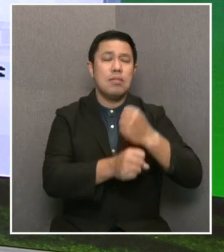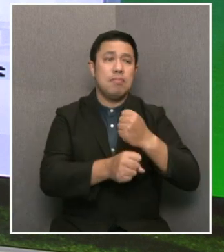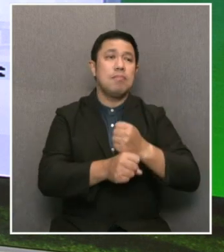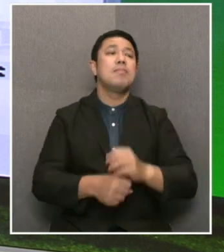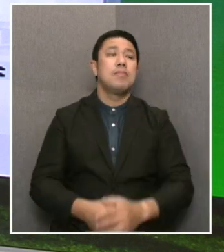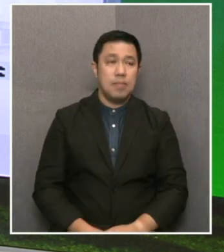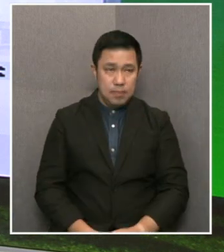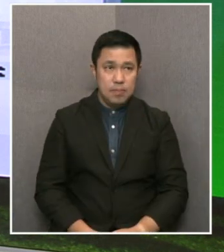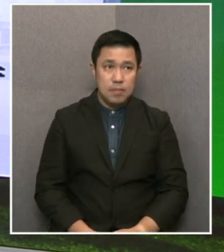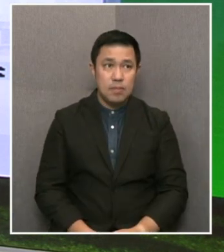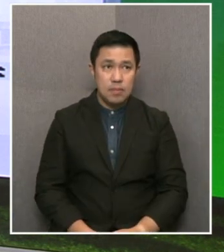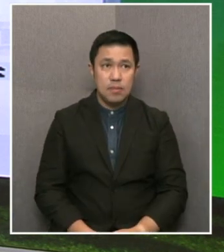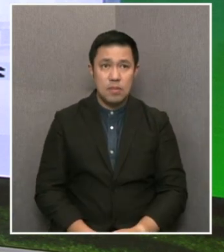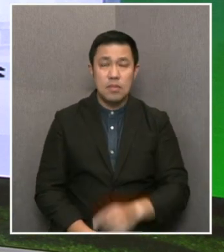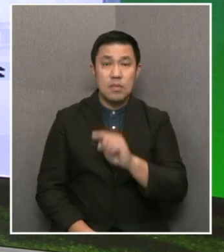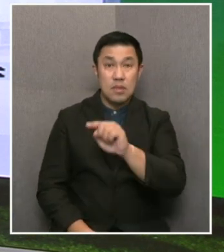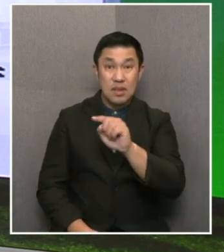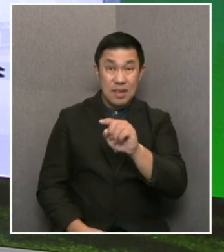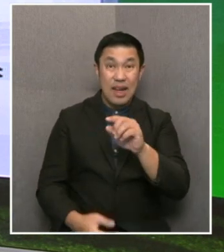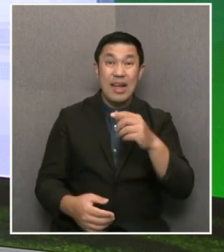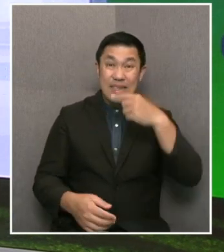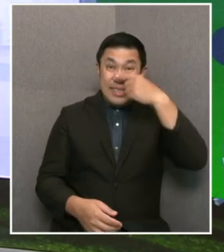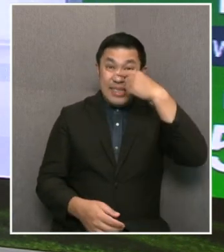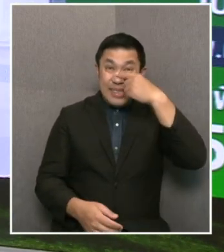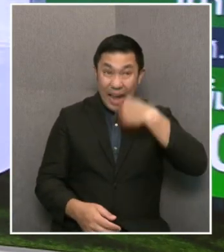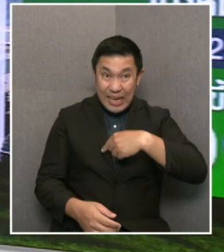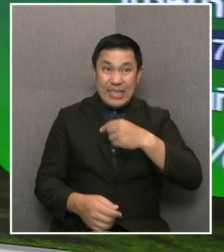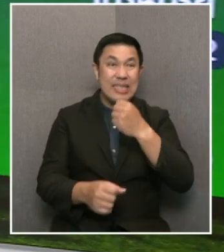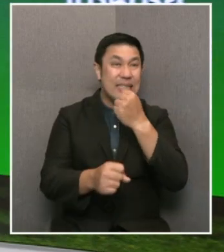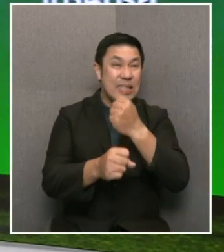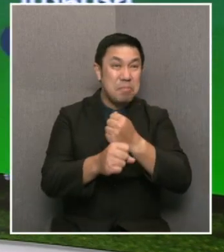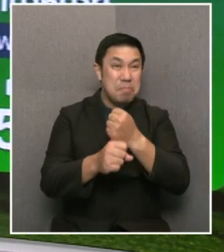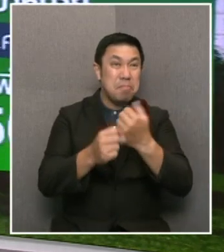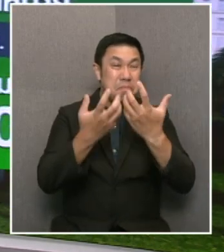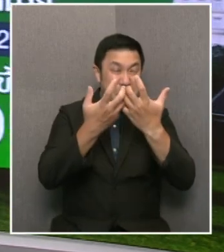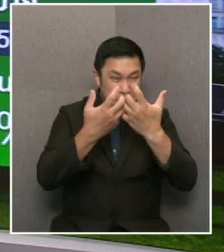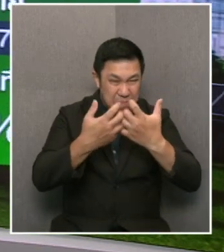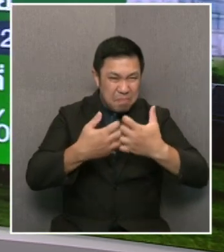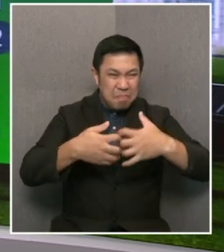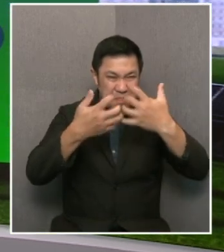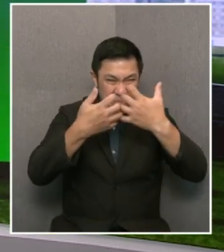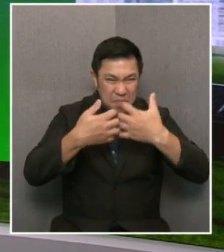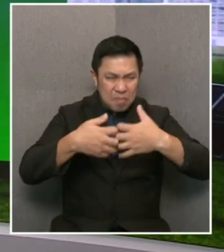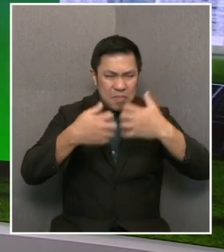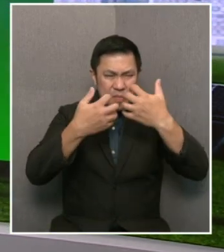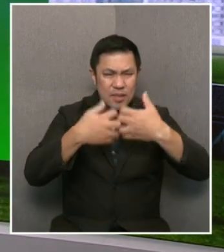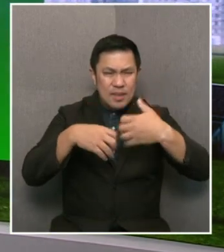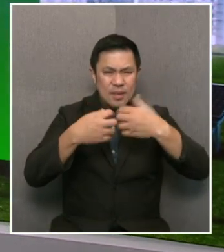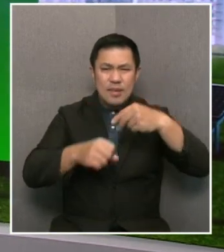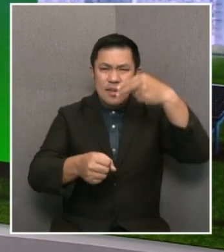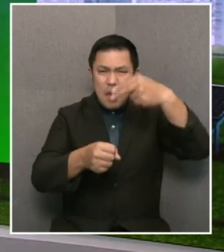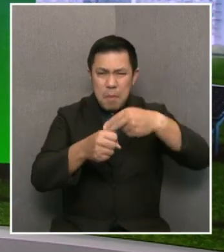งถ้าไปดูเรื่องของพลังงานหมุนเวียนพลังงานสะอาดของไทยเราอะนะคะมีข้อมูลค่ะเมื่อปี2564นะคะจะเห็นว่าไทยเ